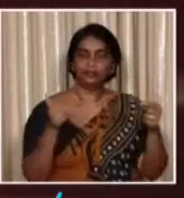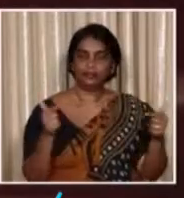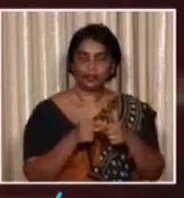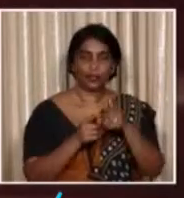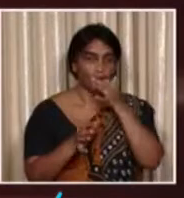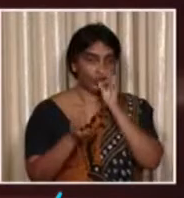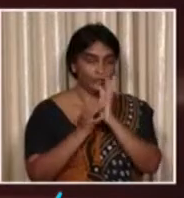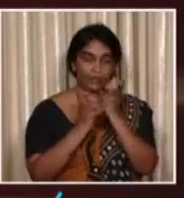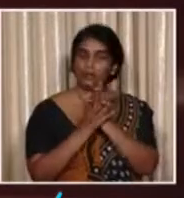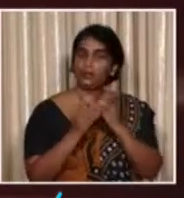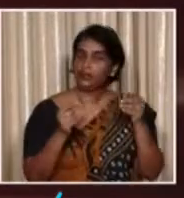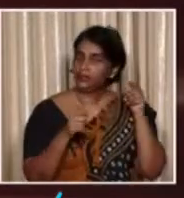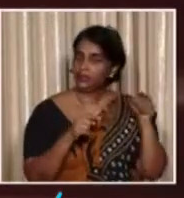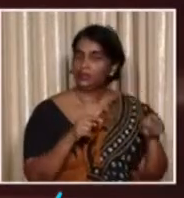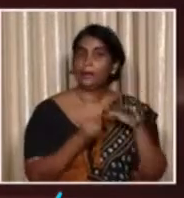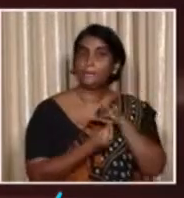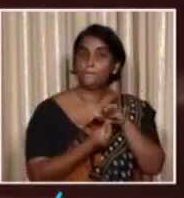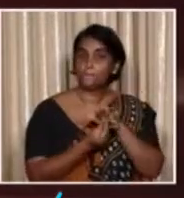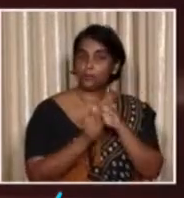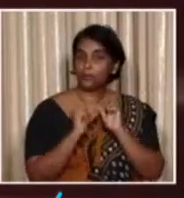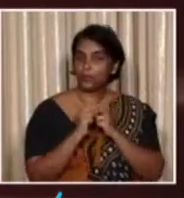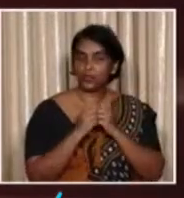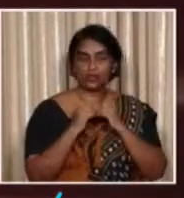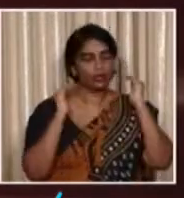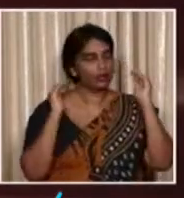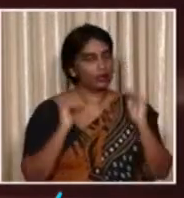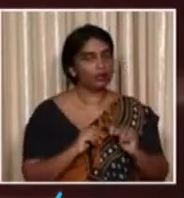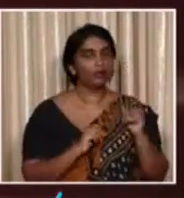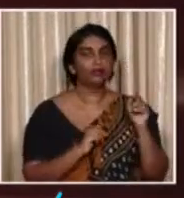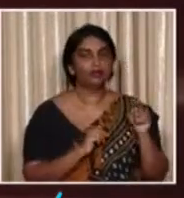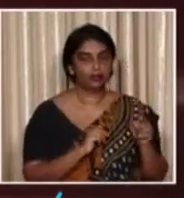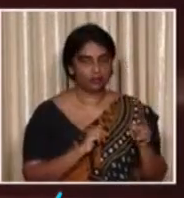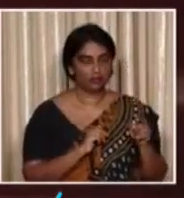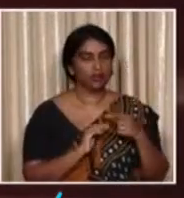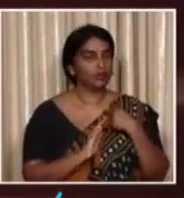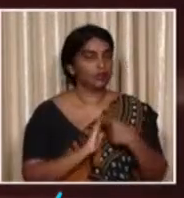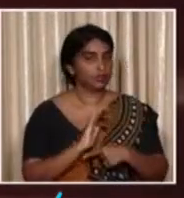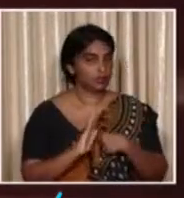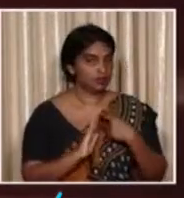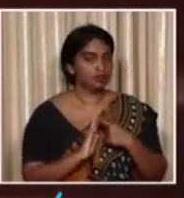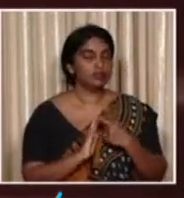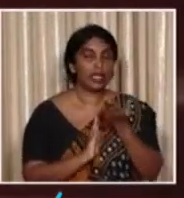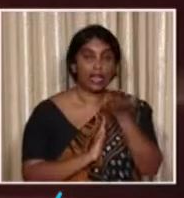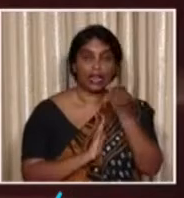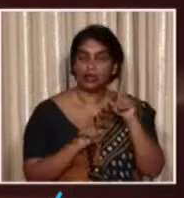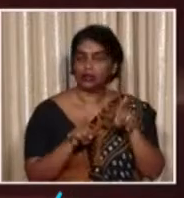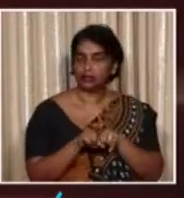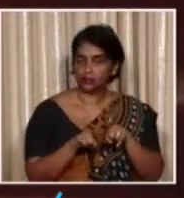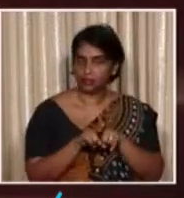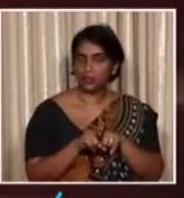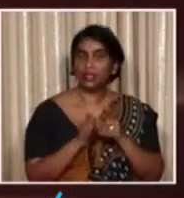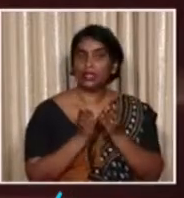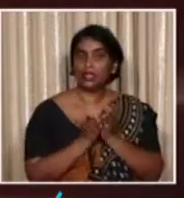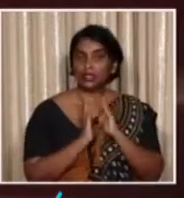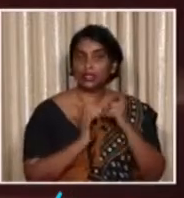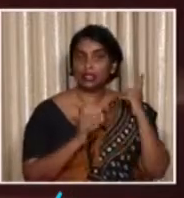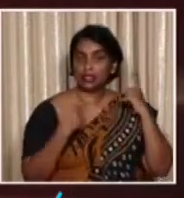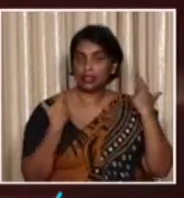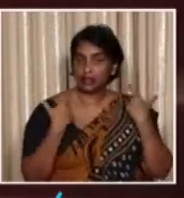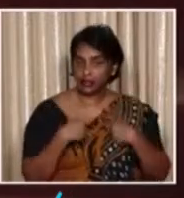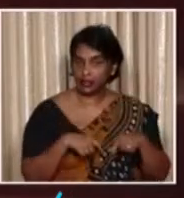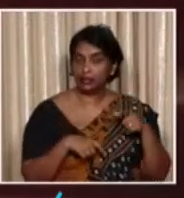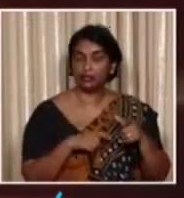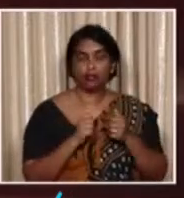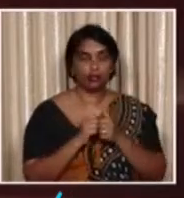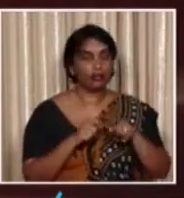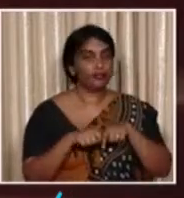ගින්න නිවීම සහ පරිසර හානි අවම කර ගැනීම සඳහා ශ්‍රී ලංකාවේ ඉල්ලීම මත ඉන්දියා නාවික හමුදා විසින්